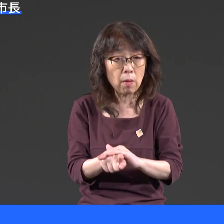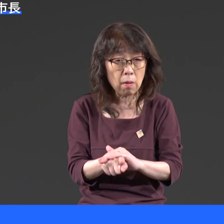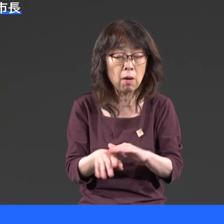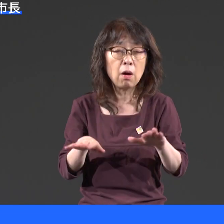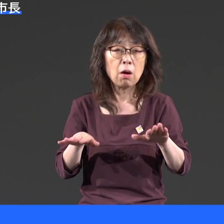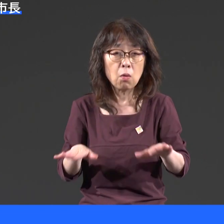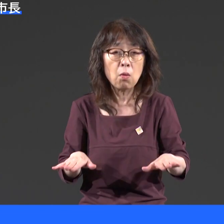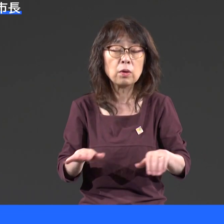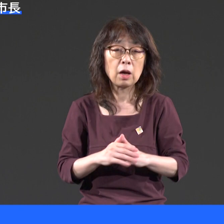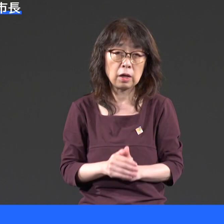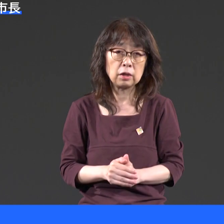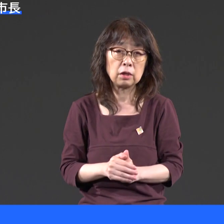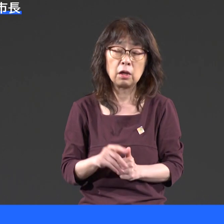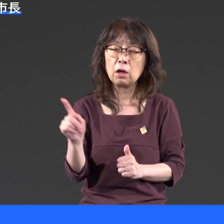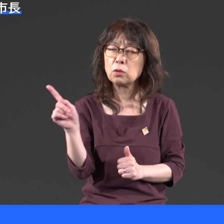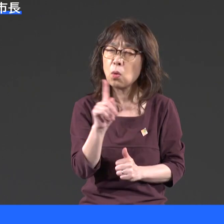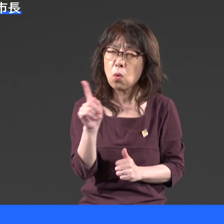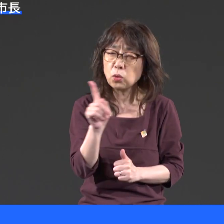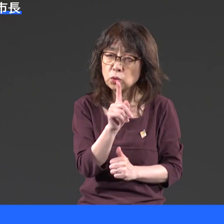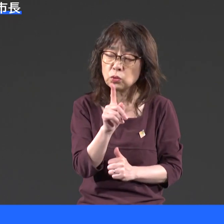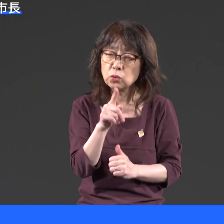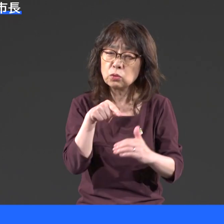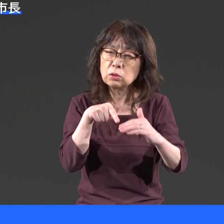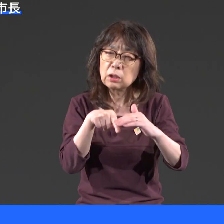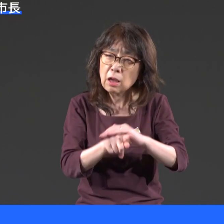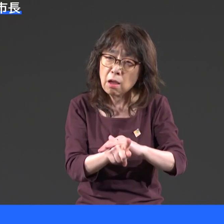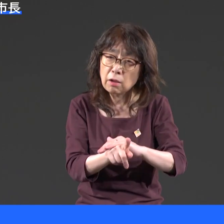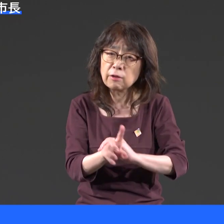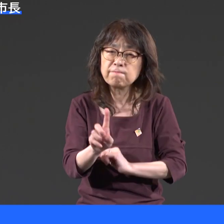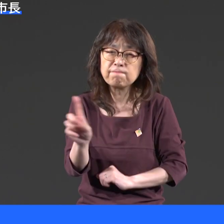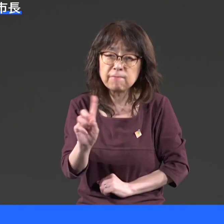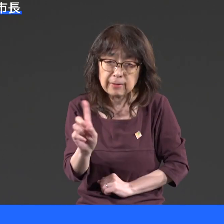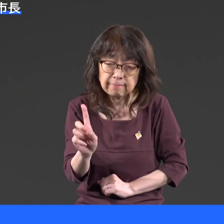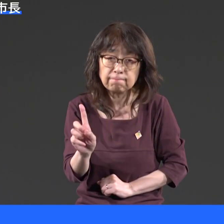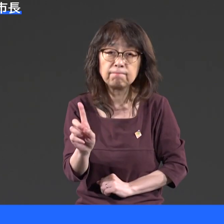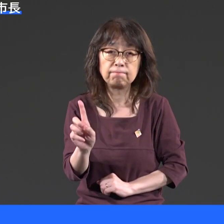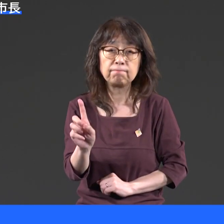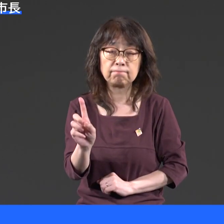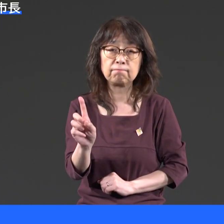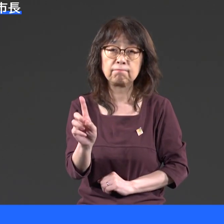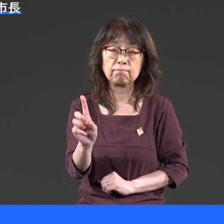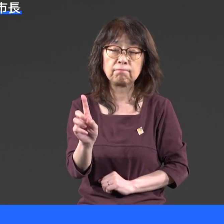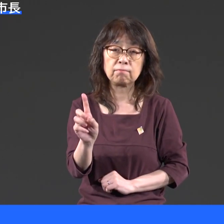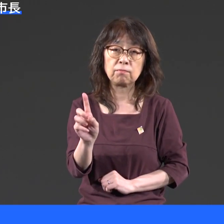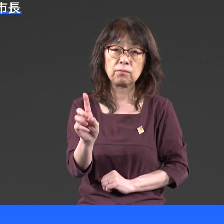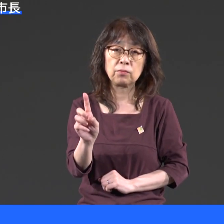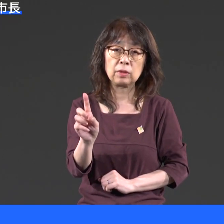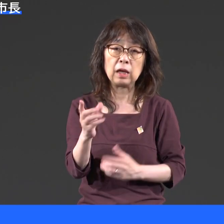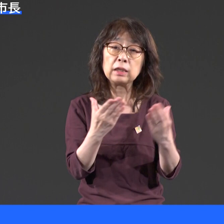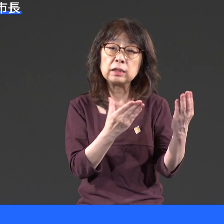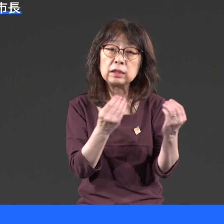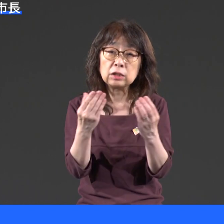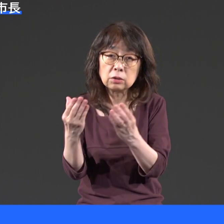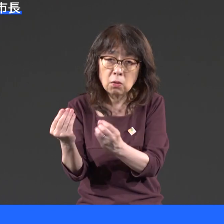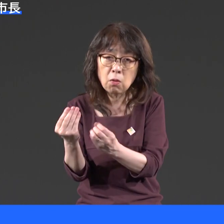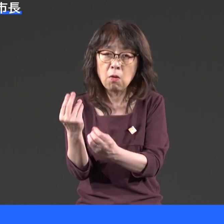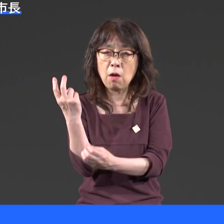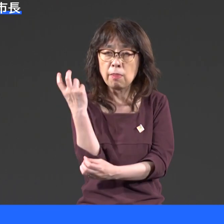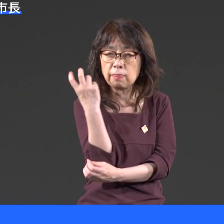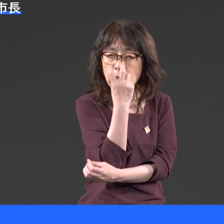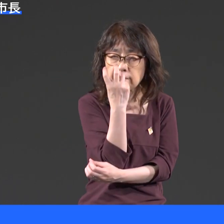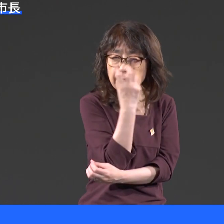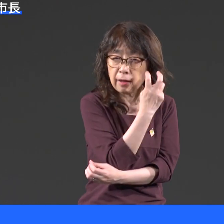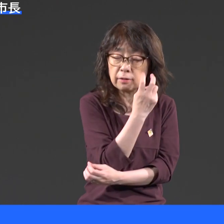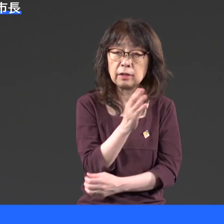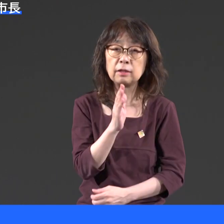今回どのことどういうことが原因だったのかということ、そういったことについてやはりしっかりと点検をしていただきたいと、